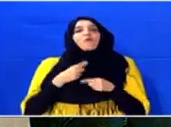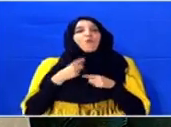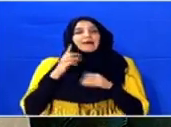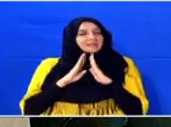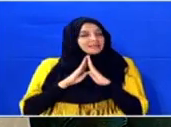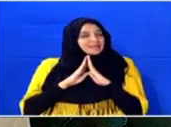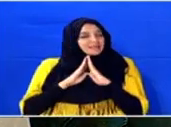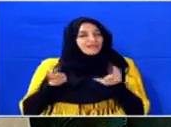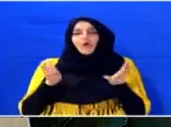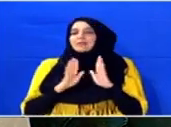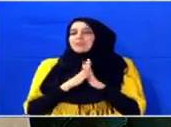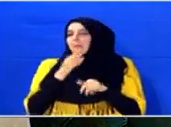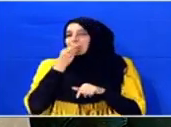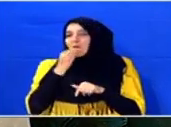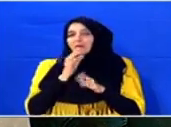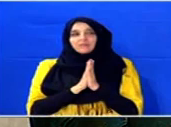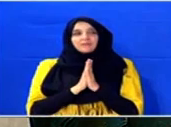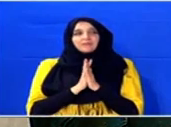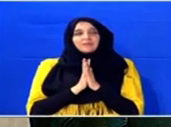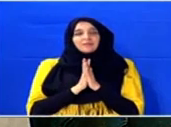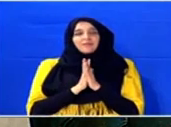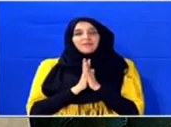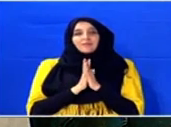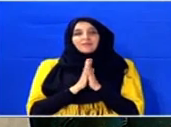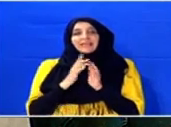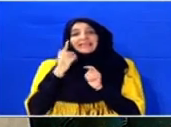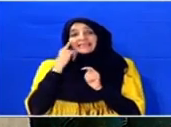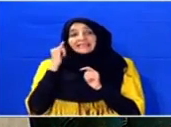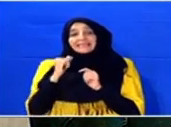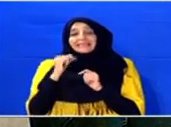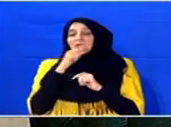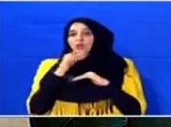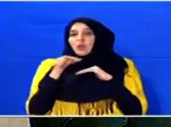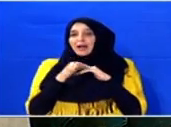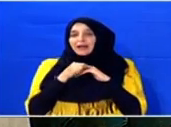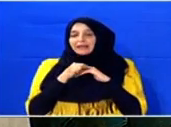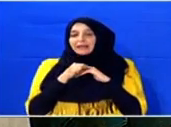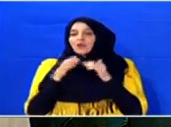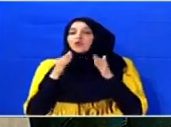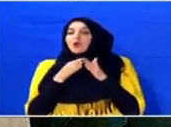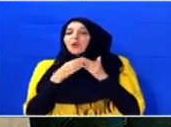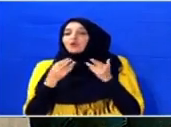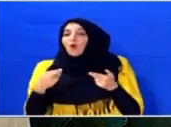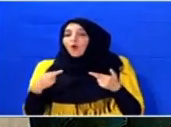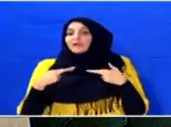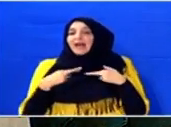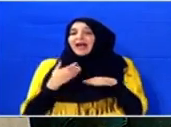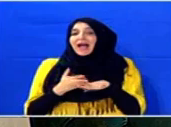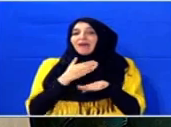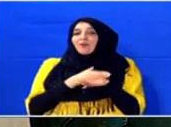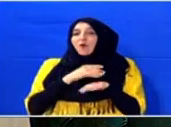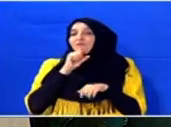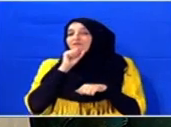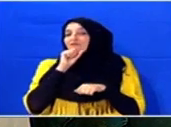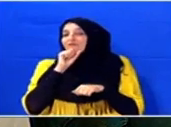بينونه صغرى لو كان رجاك يا فاطمه يا فاطمه